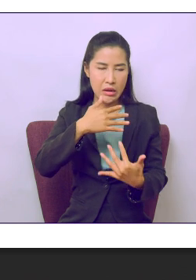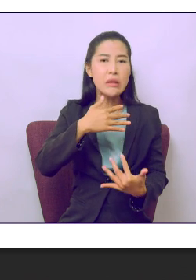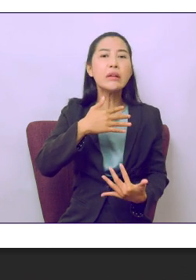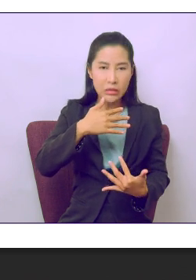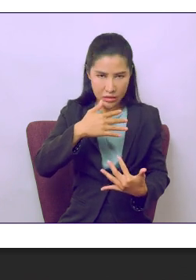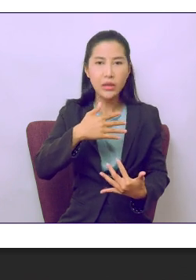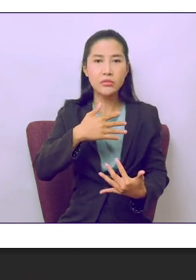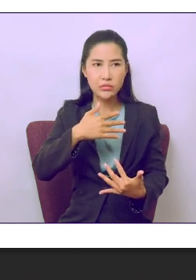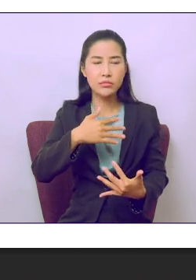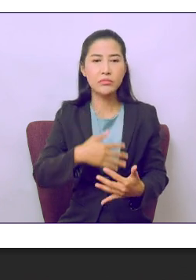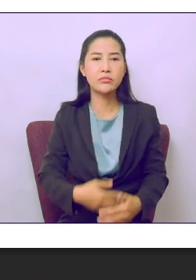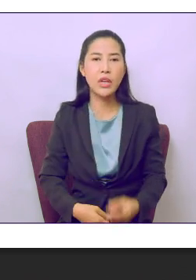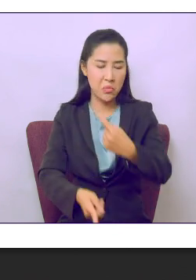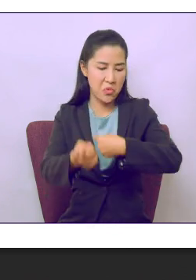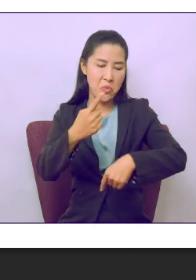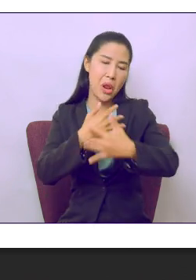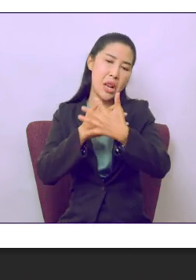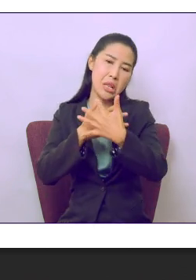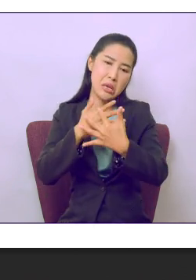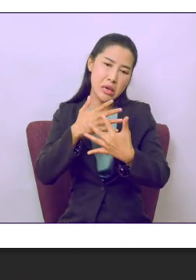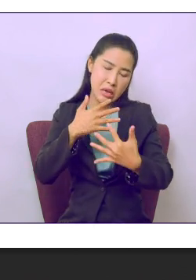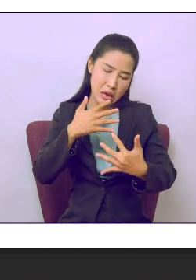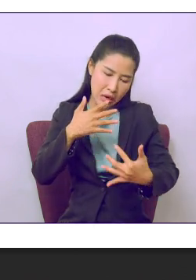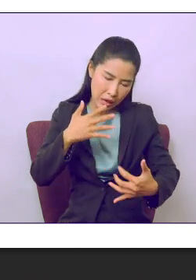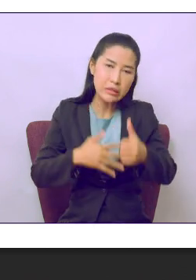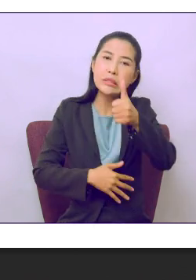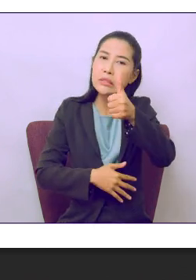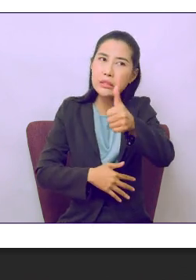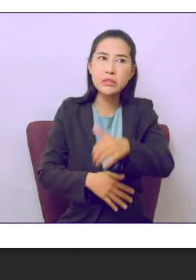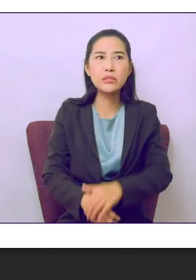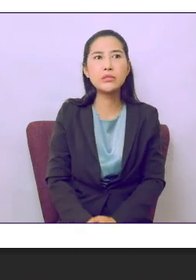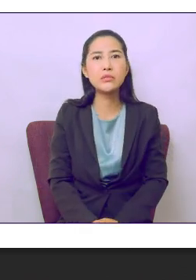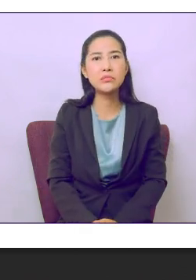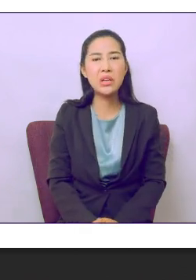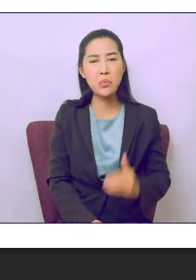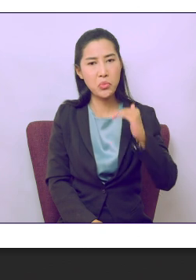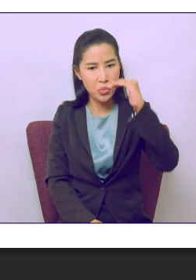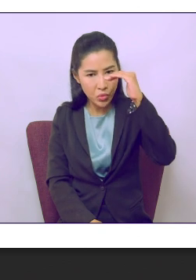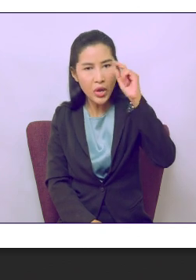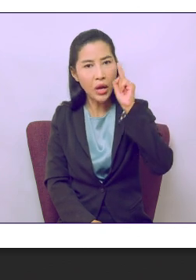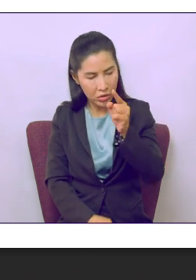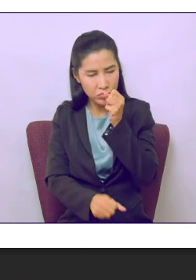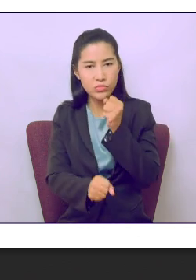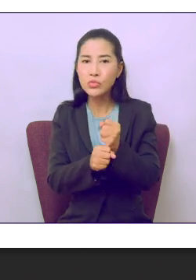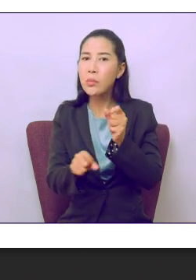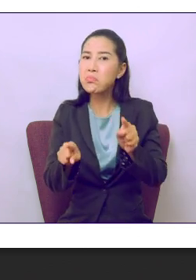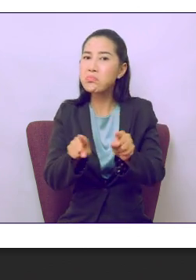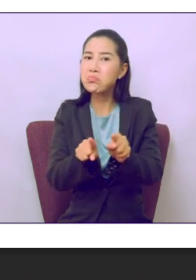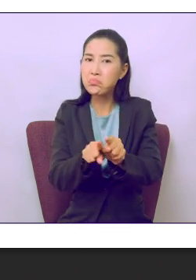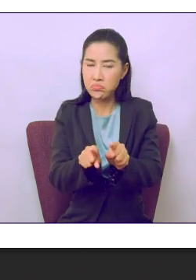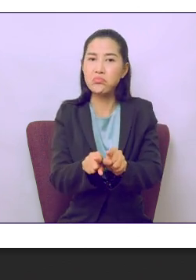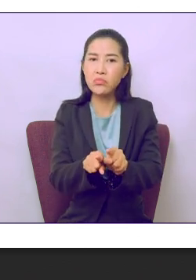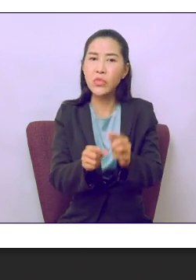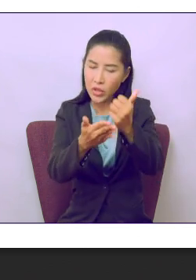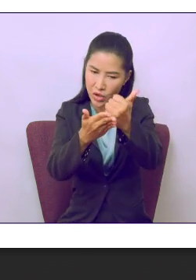เหมือนกันนะครับถ่านี้สำคัญนะเห็นเป็นท่าง่ายๆนะครับแต่ว่าเป็นท่าที่แม้แต่ผู้ใหญ่เองก็ควรจะทำนะครับเอออันนี้จะช่วย